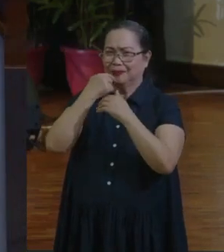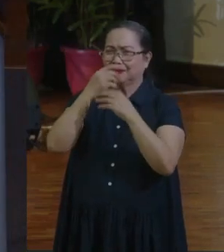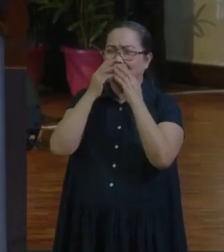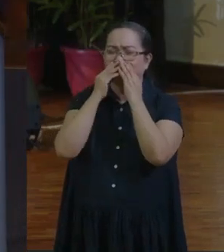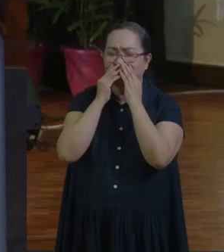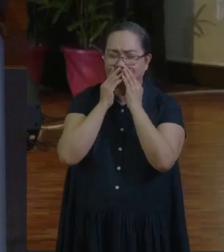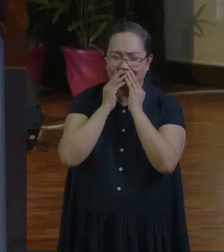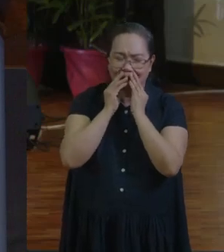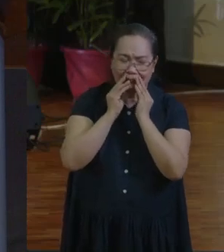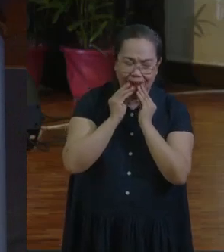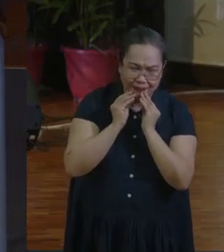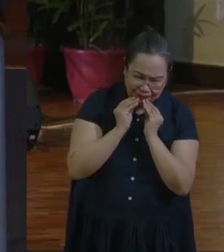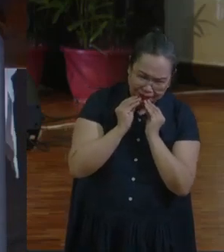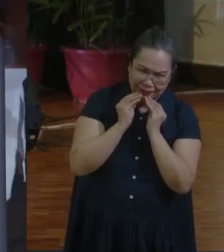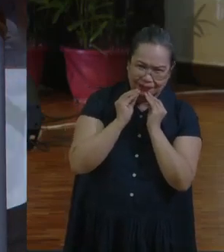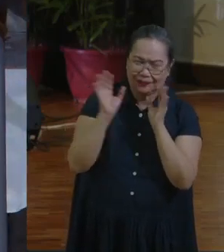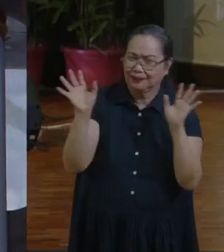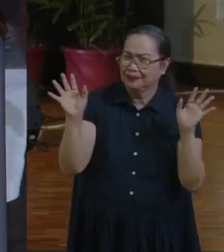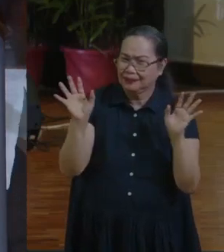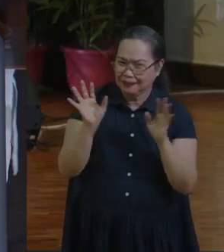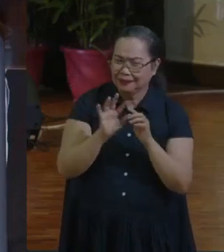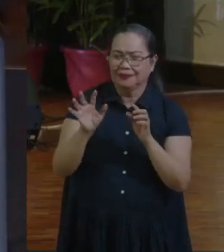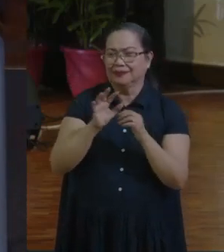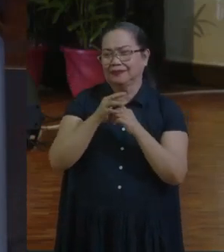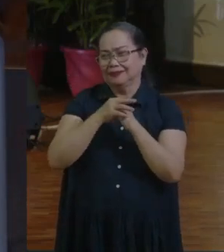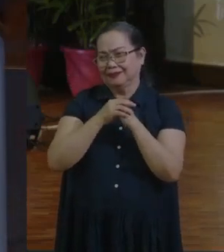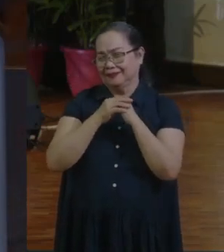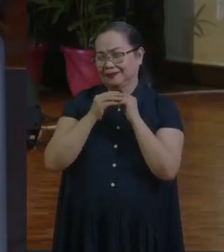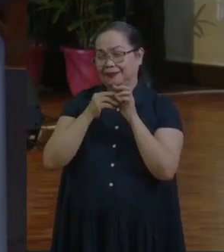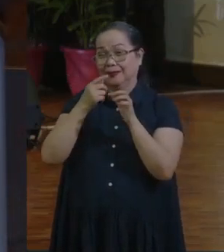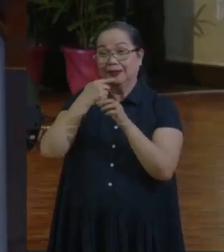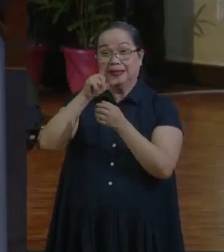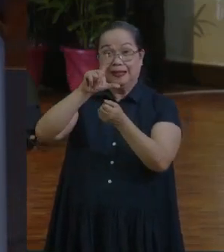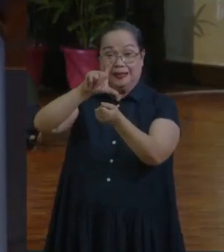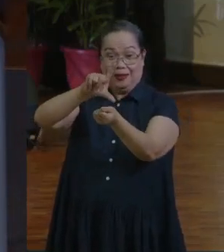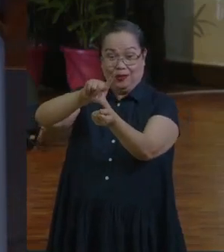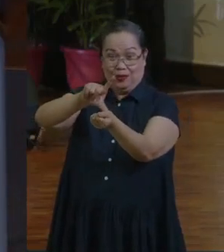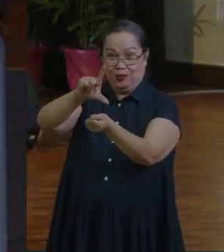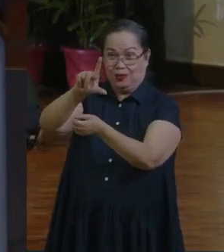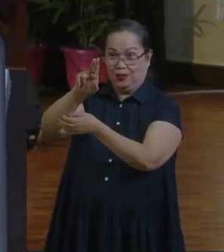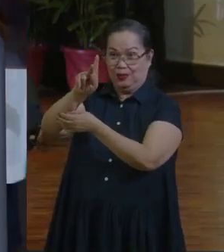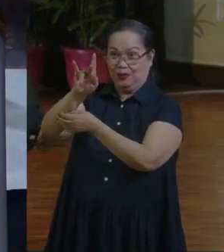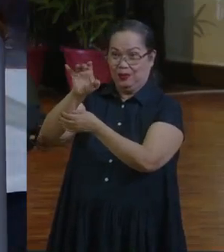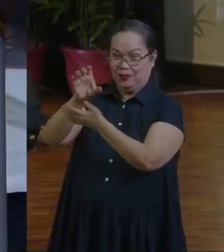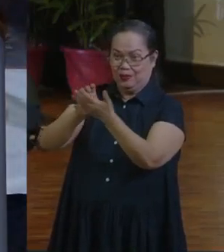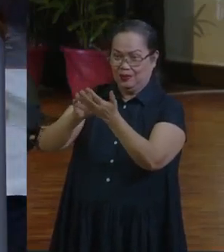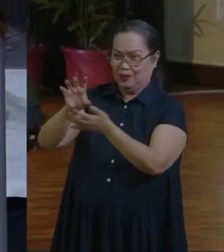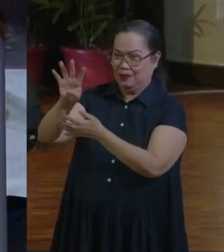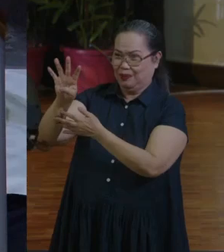mourn. Sinabi ito ni Jesus sa Luke chapter 4, verses